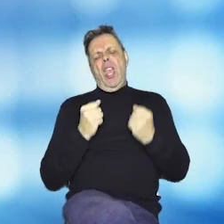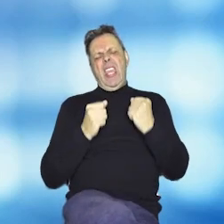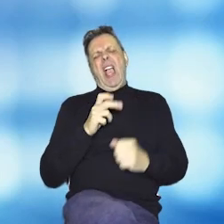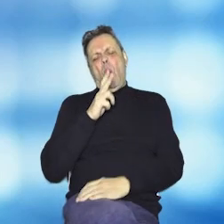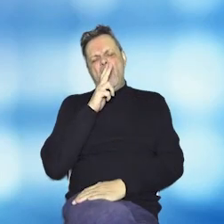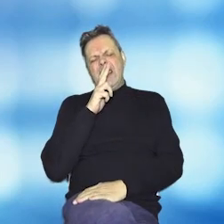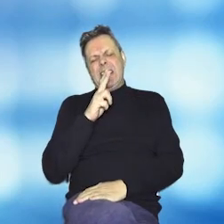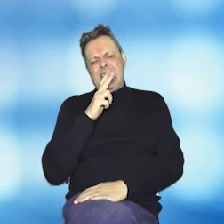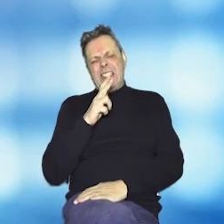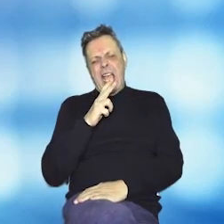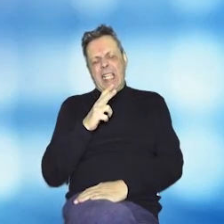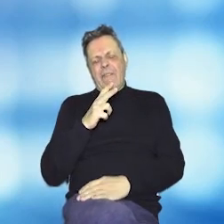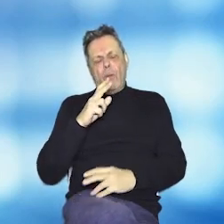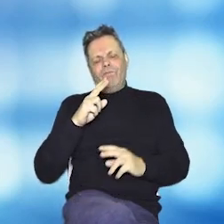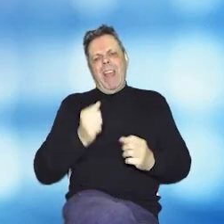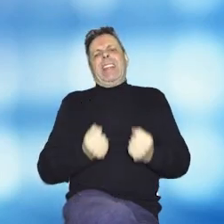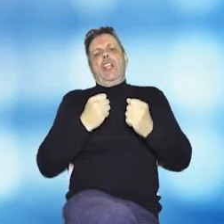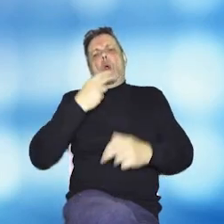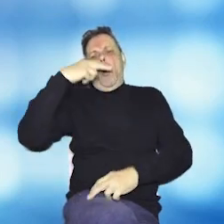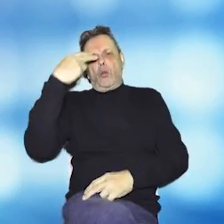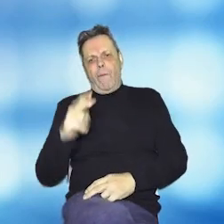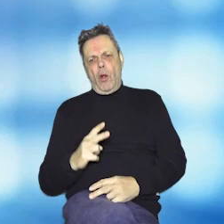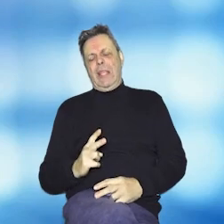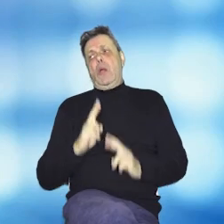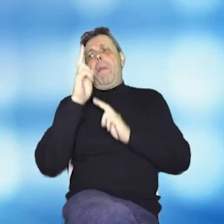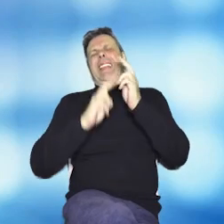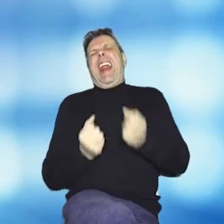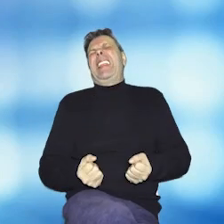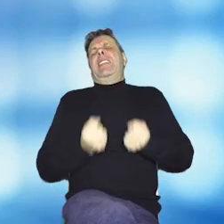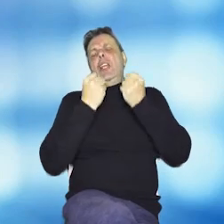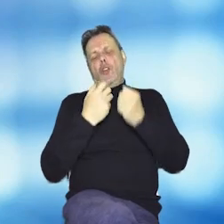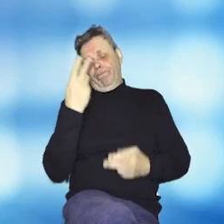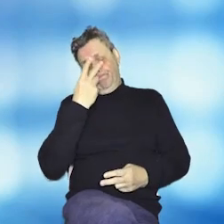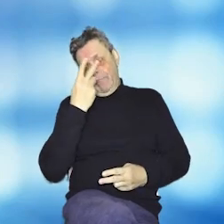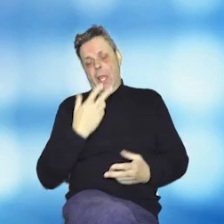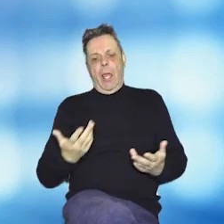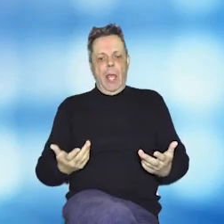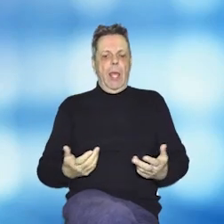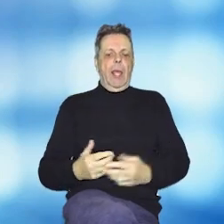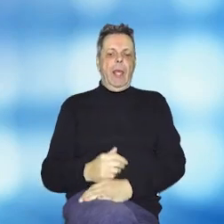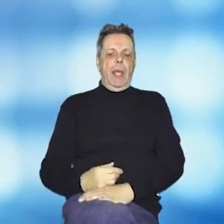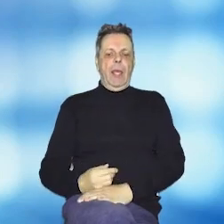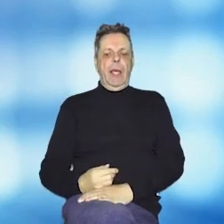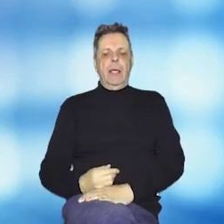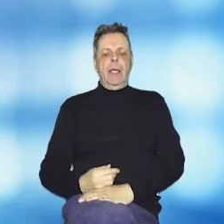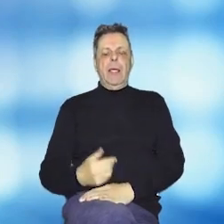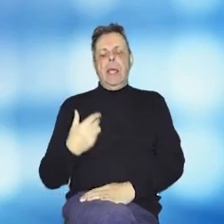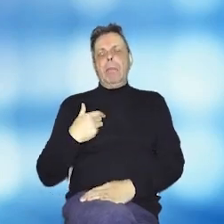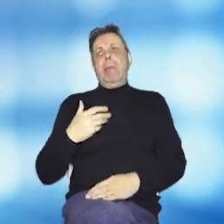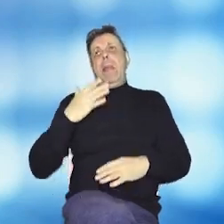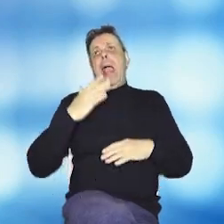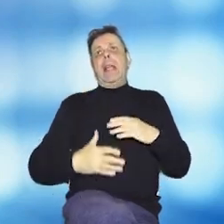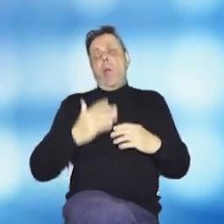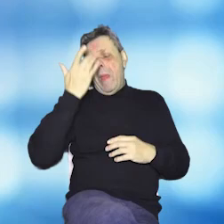zahtjevno za odgovoriti i komentirati iz razloga što još uvijek ne znam na kraju